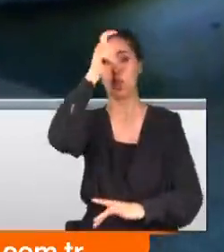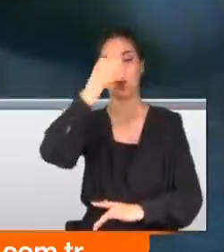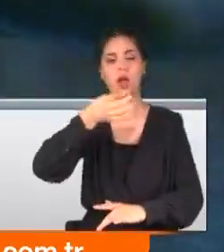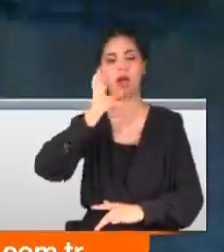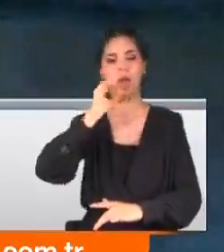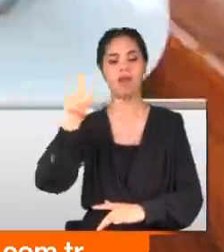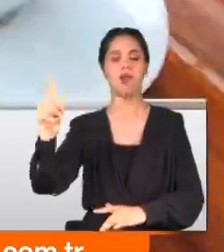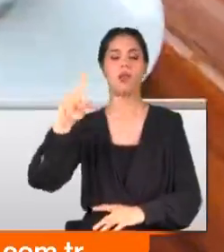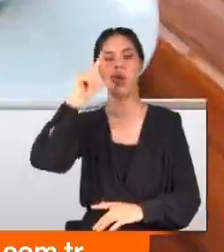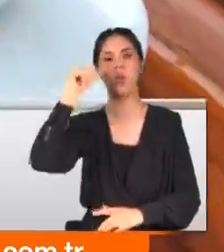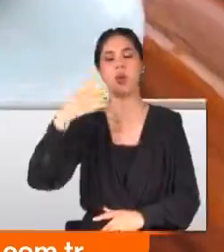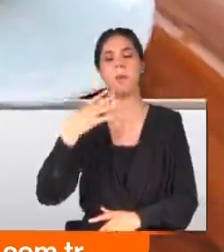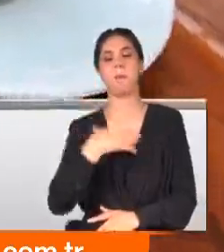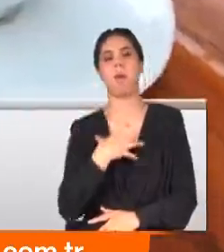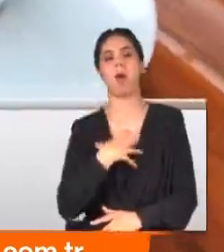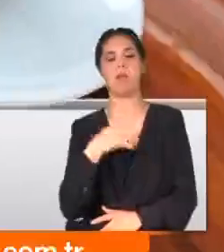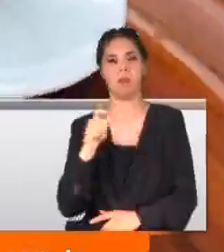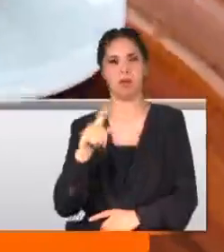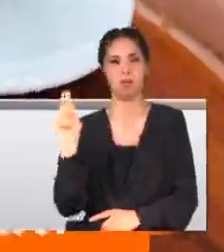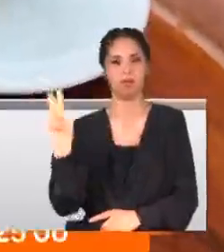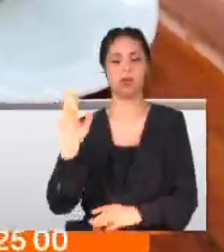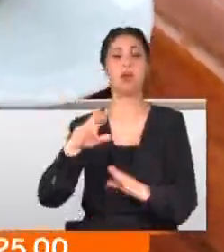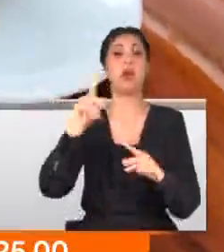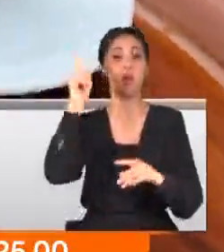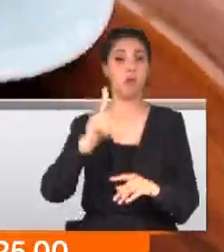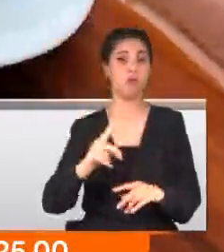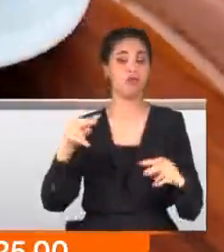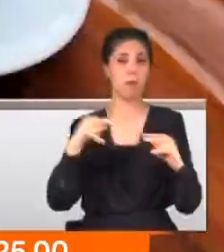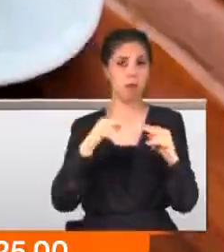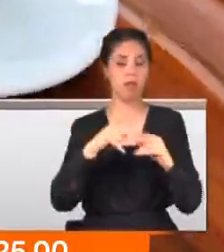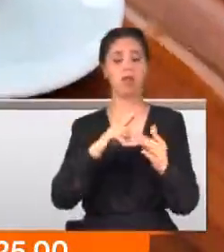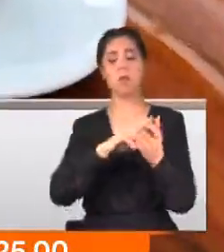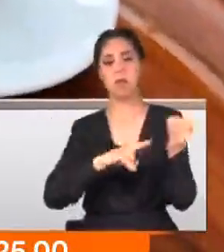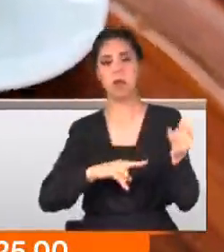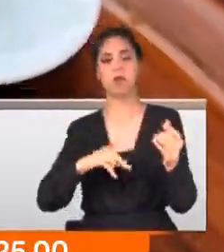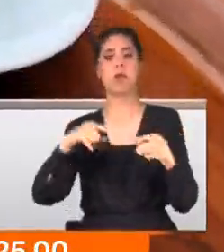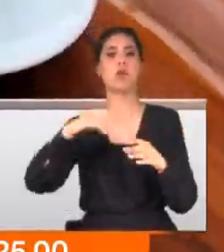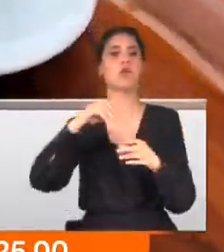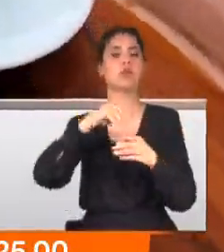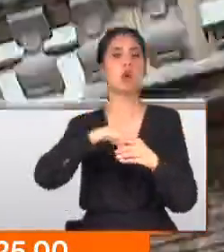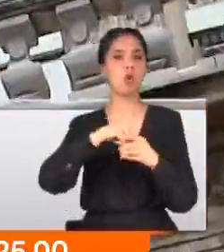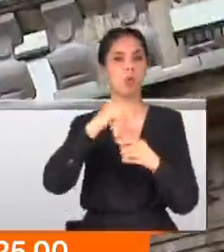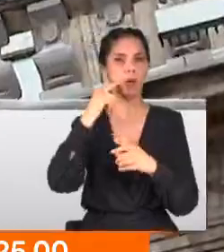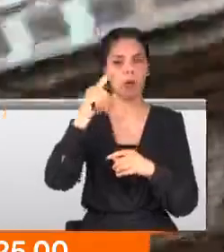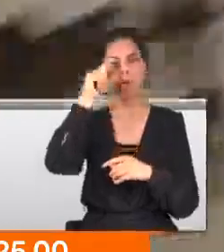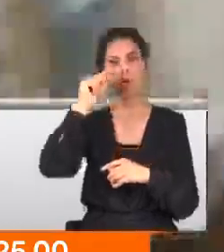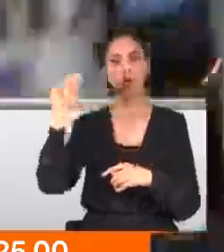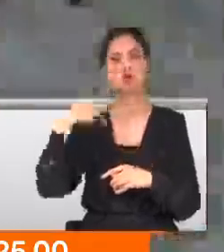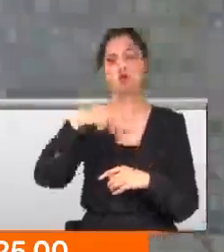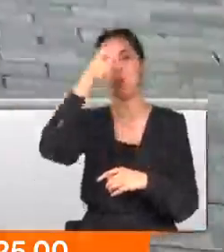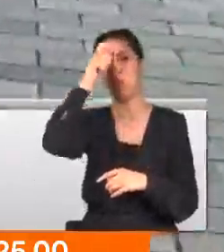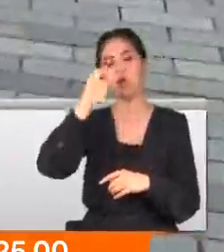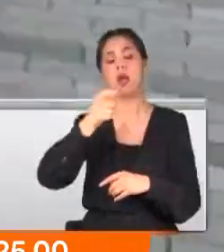kahvesine sahip çıktılar. Önce dolma, sonra kebap, sonra baklava. Şimdi ise kahve. Yunanlılar kahve bizim diyorlar.